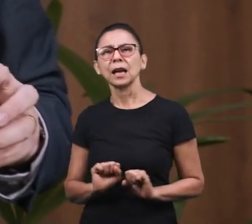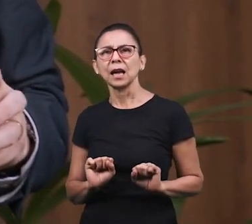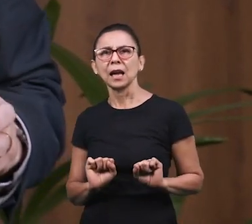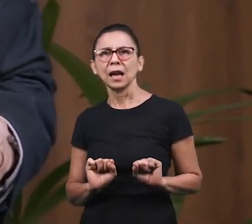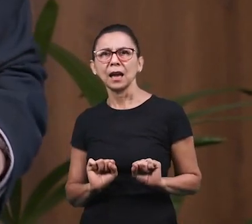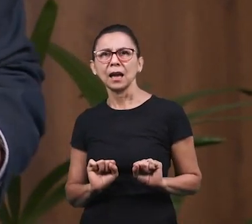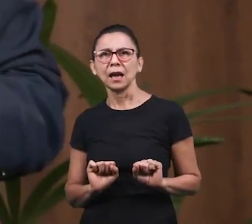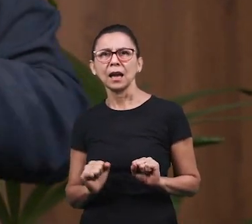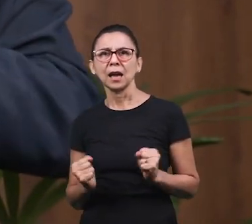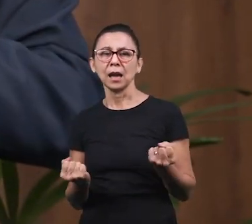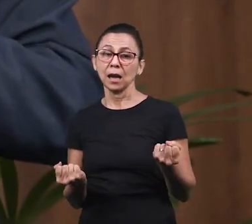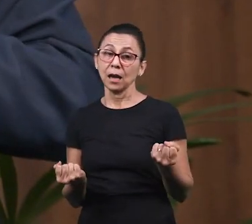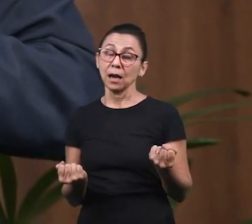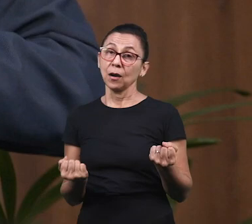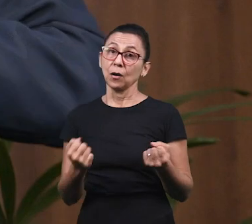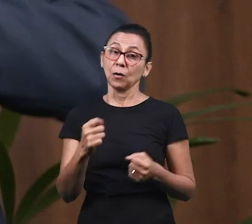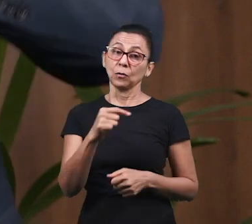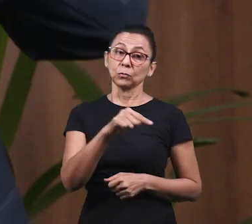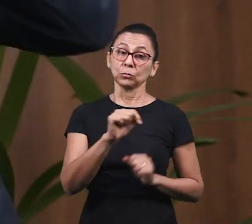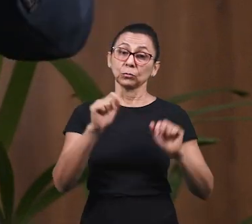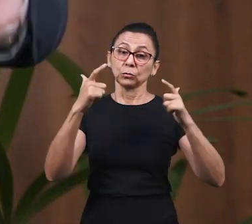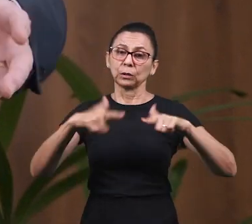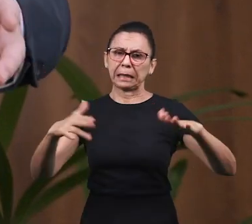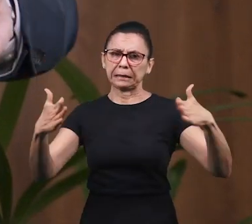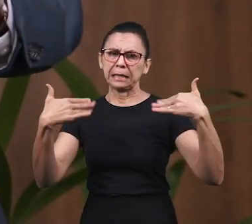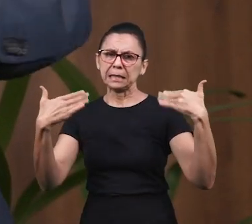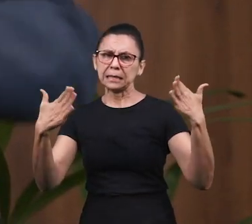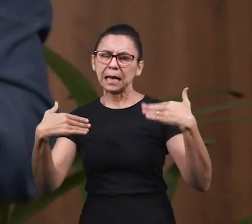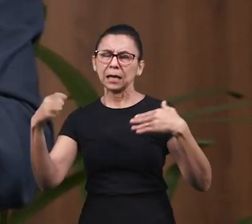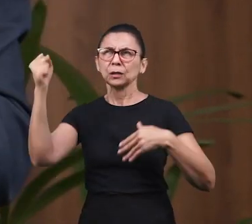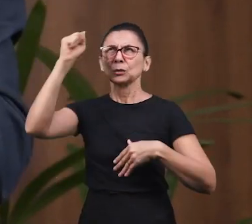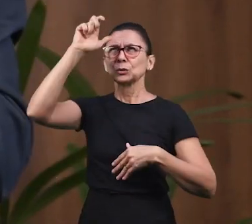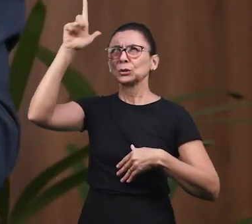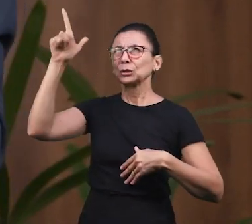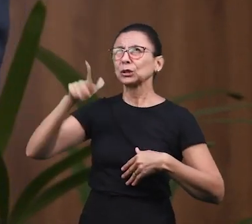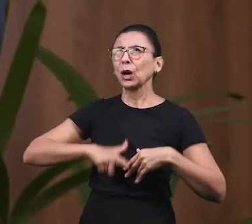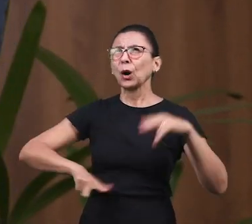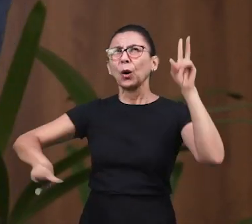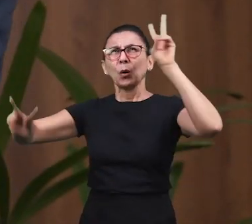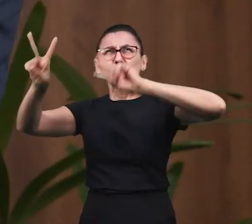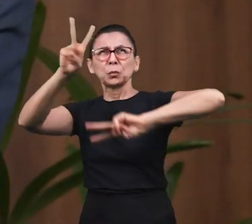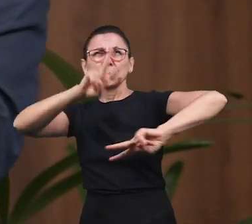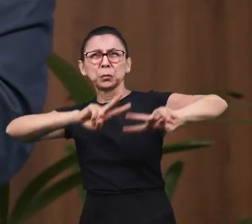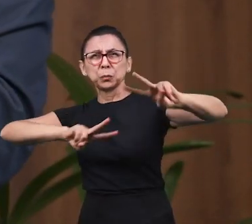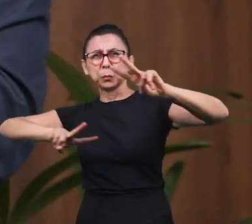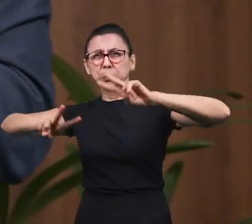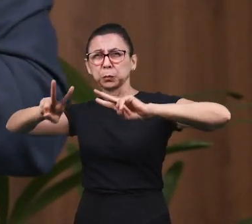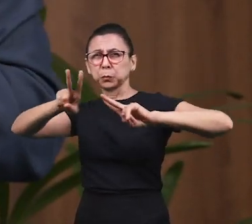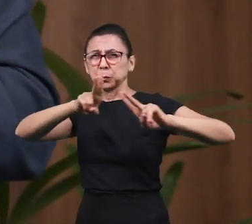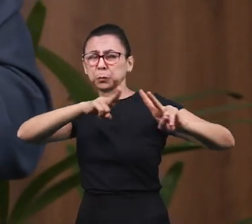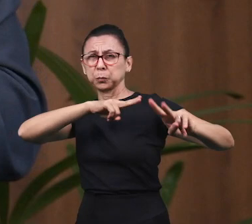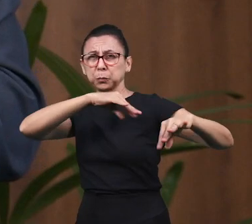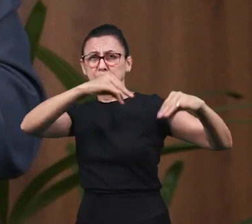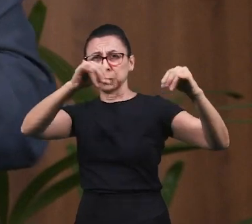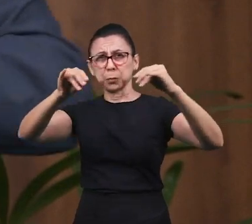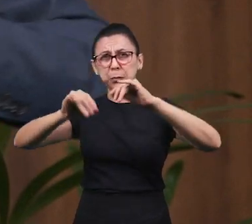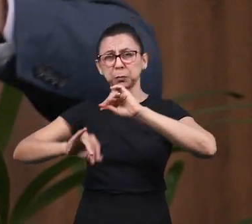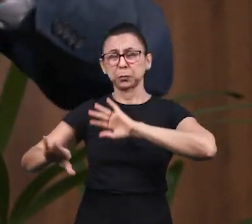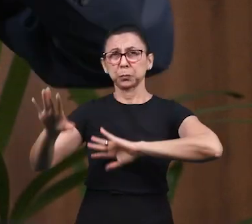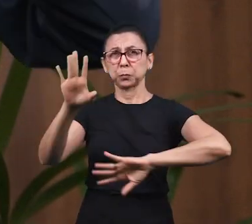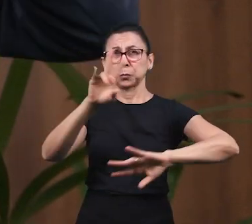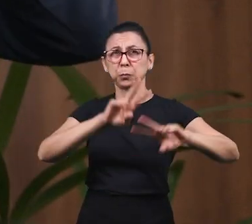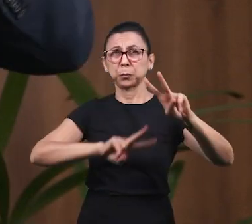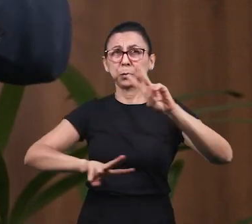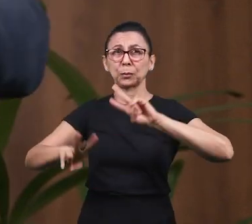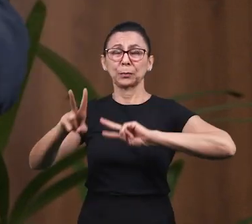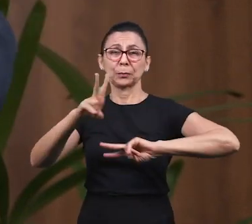parce que c'était une protection contre les intempéries dans le désert, le soleil, le vent. Donc, la poids de